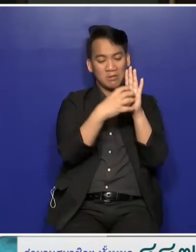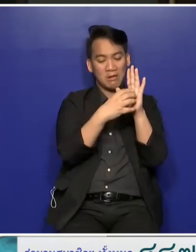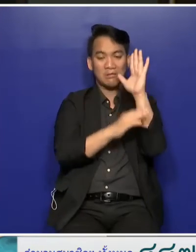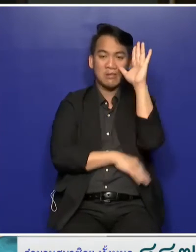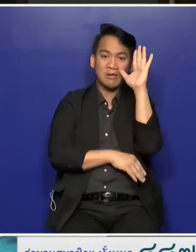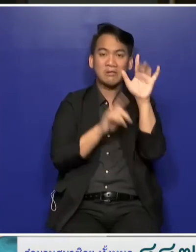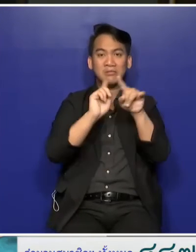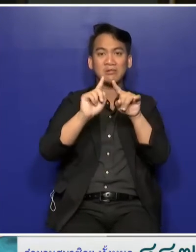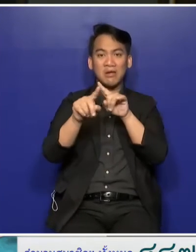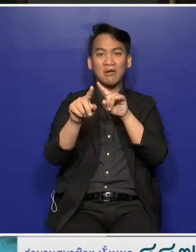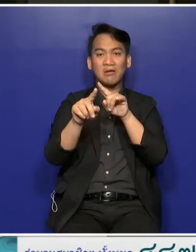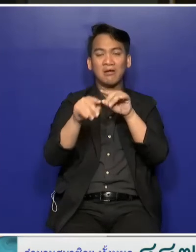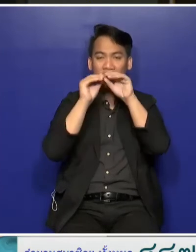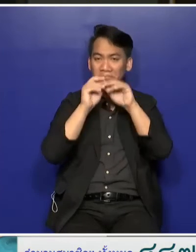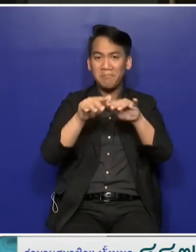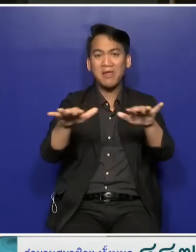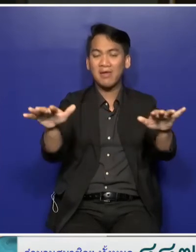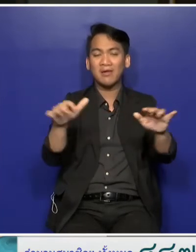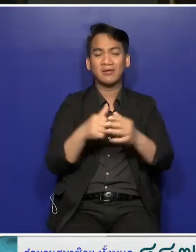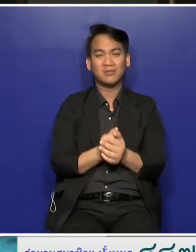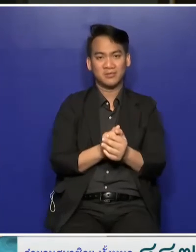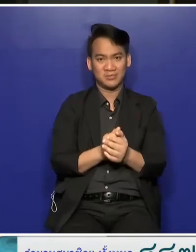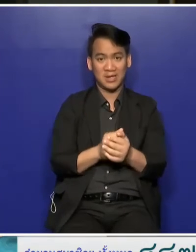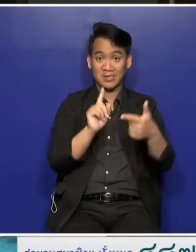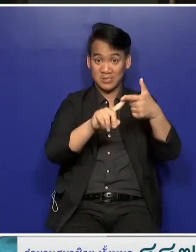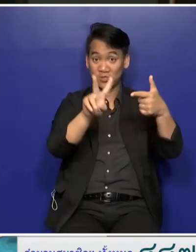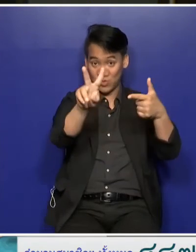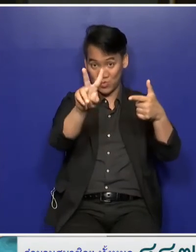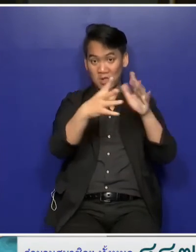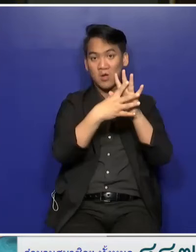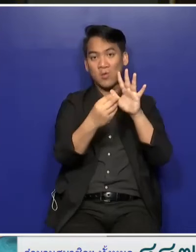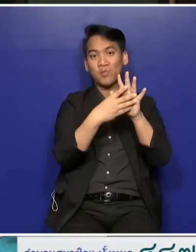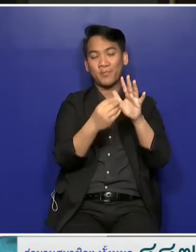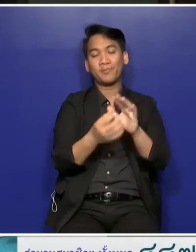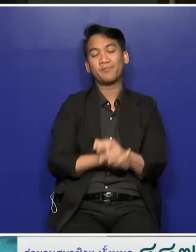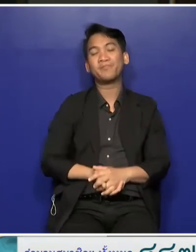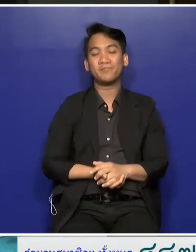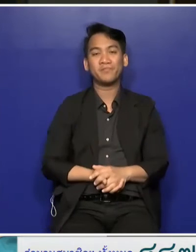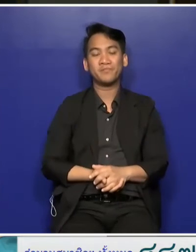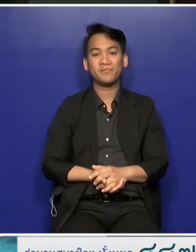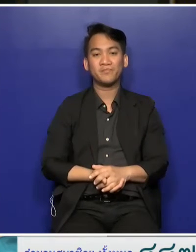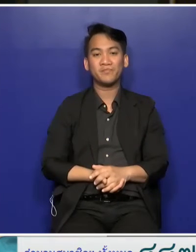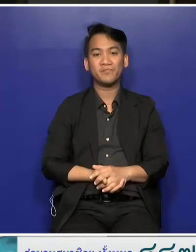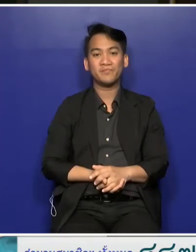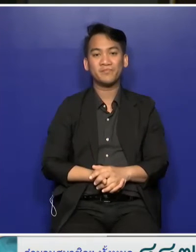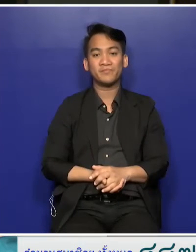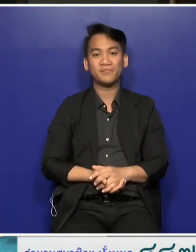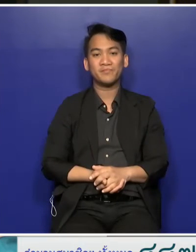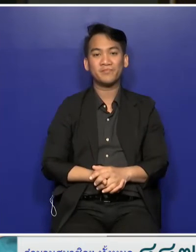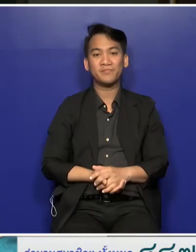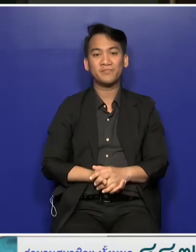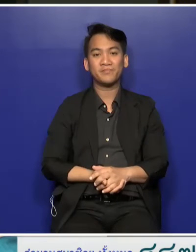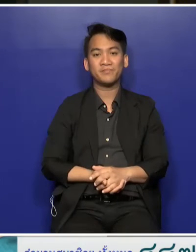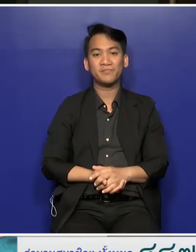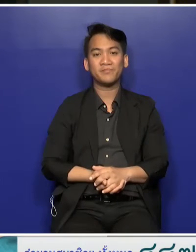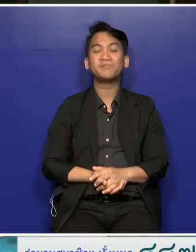้ให้มีการอบรมไดควปดภัยเครื่องมือ yea ตอนเนี่ย ถ้าเราดูแลเรอง